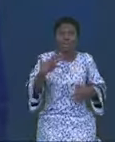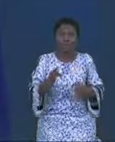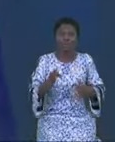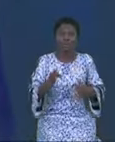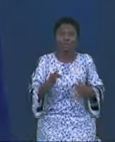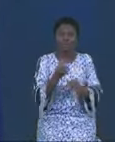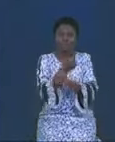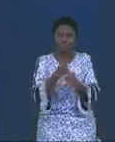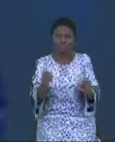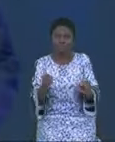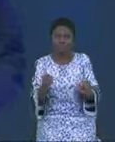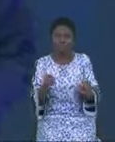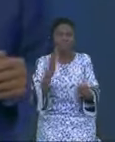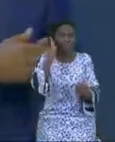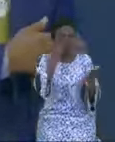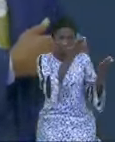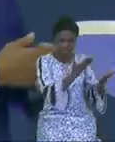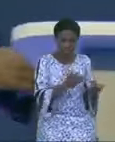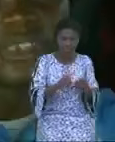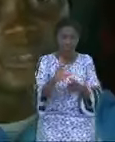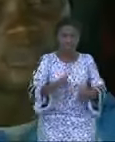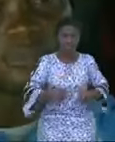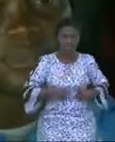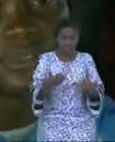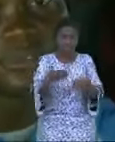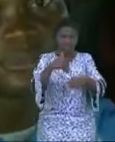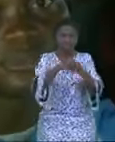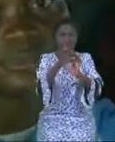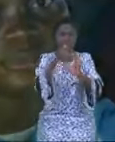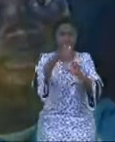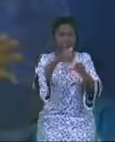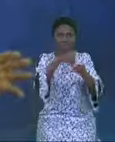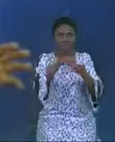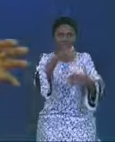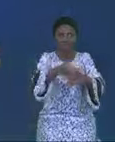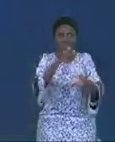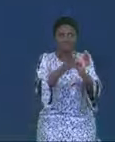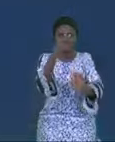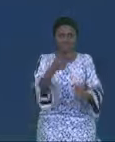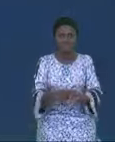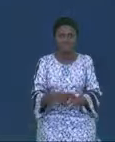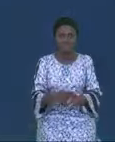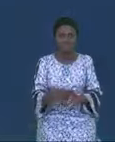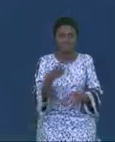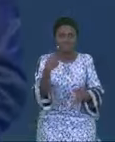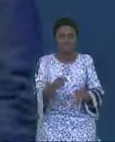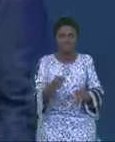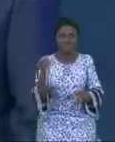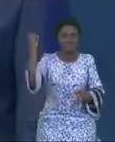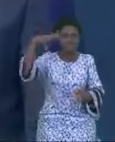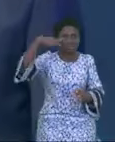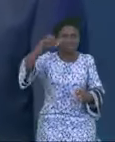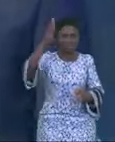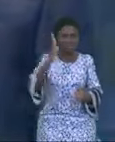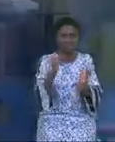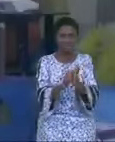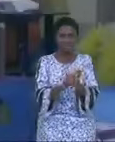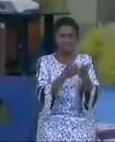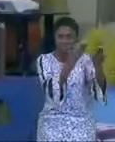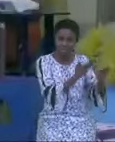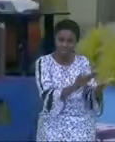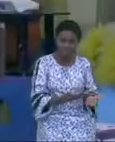avec le salut un va minustre dans ta vie au nom de Jésus et de la grâce de Dieu Souste ça lui